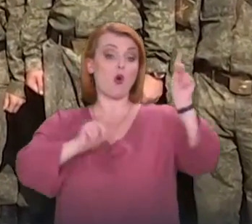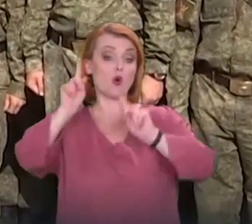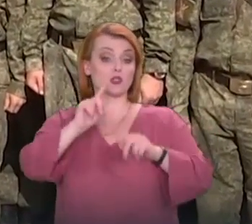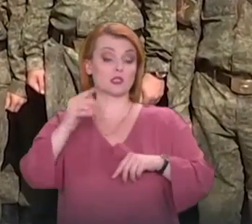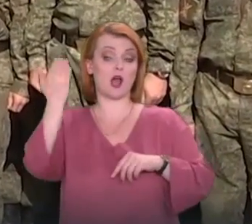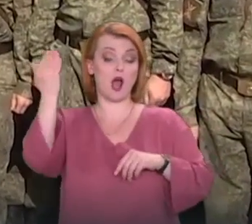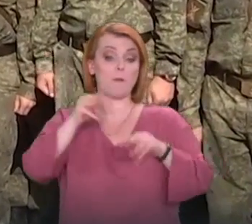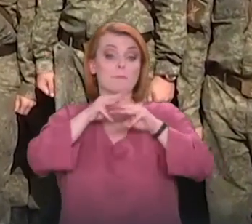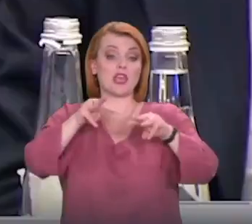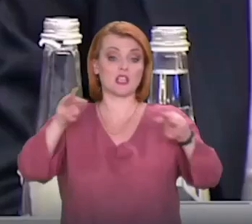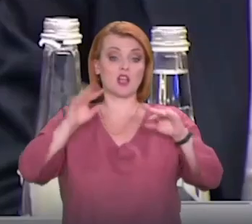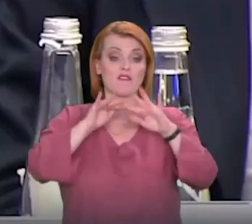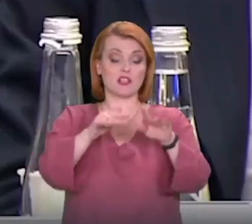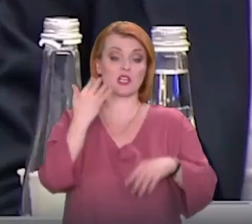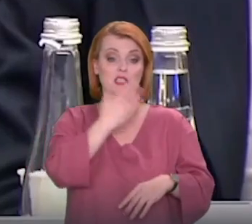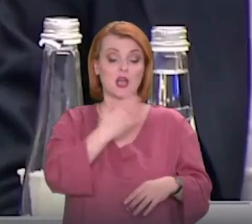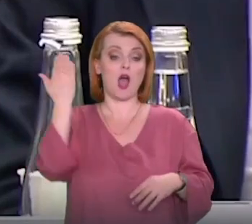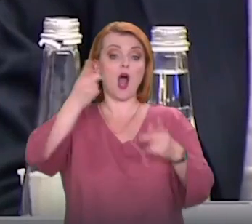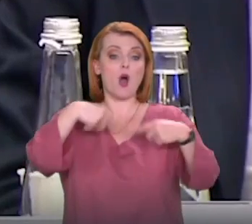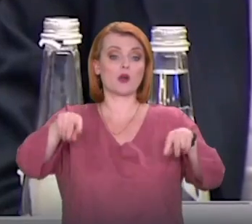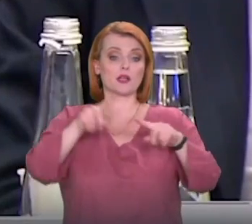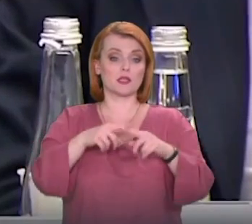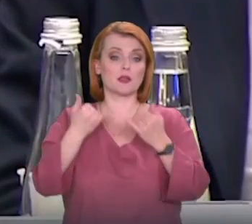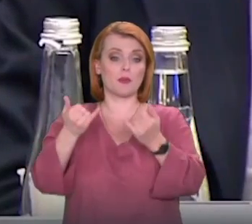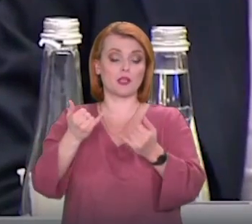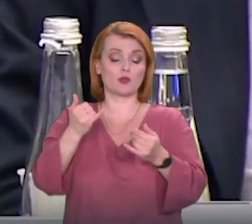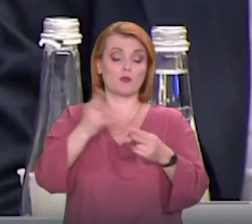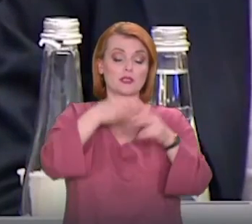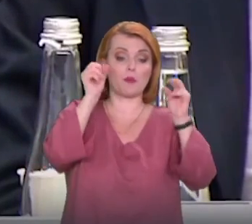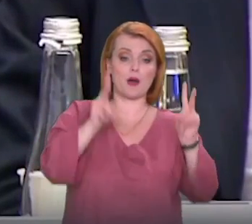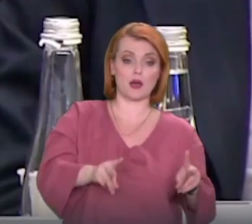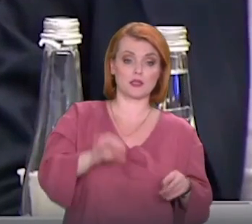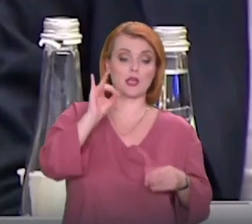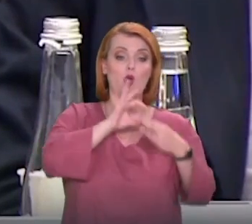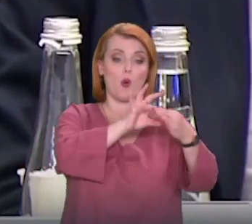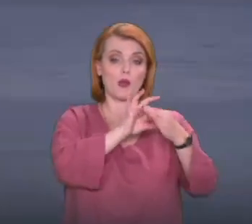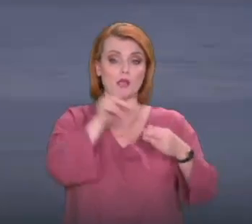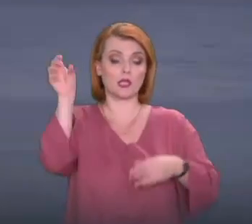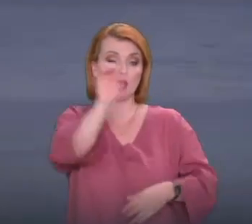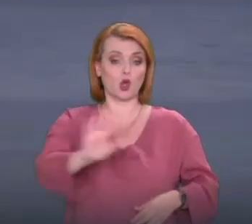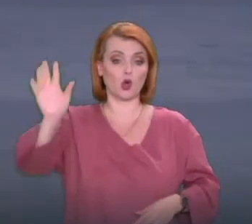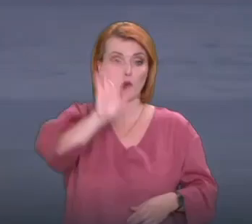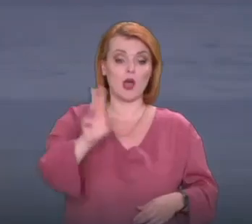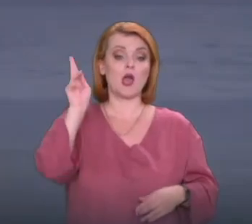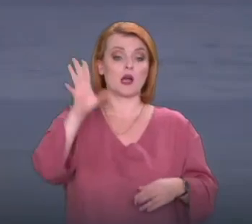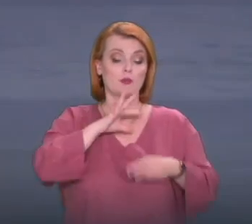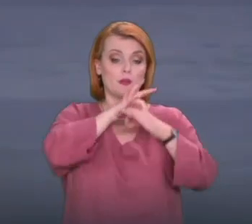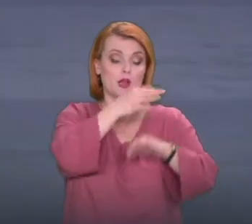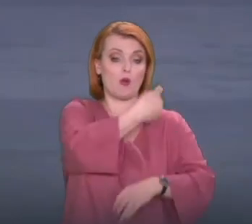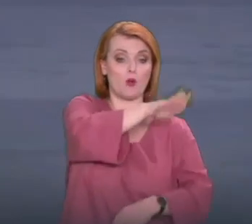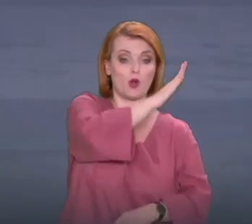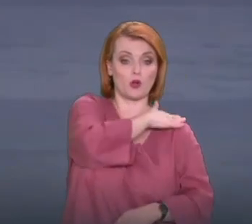al Ministrilor Afacerilor Externe ai Organizației pentru Securitate și Cooperare în Europa, care a avut loc în